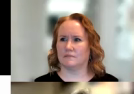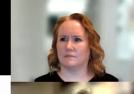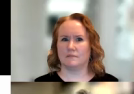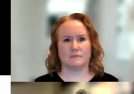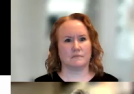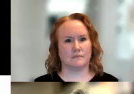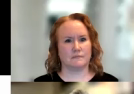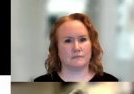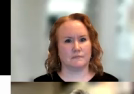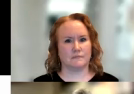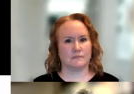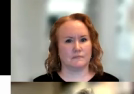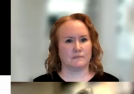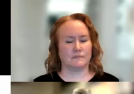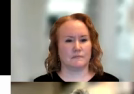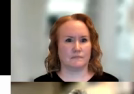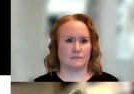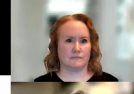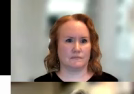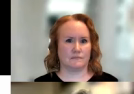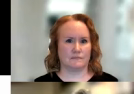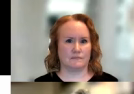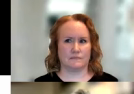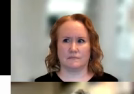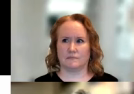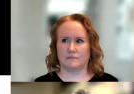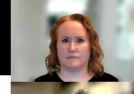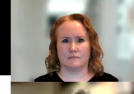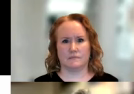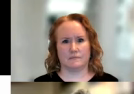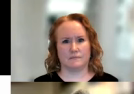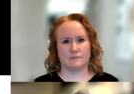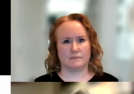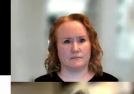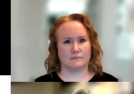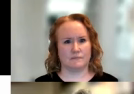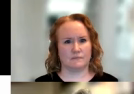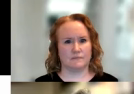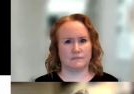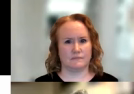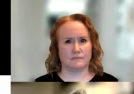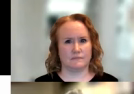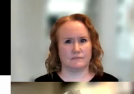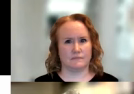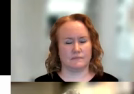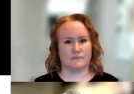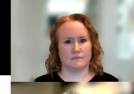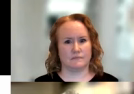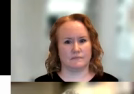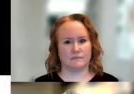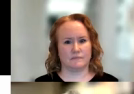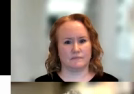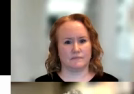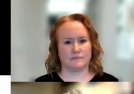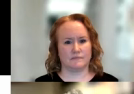Og så det viktig å legge merke til at denne handlingsplanen ikke endelig. Den skal kunne ivareta kontinuiteten I viktige tiltak og følge opp nye initiativ og